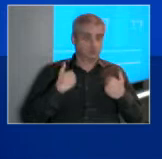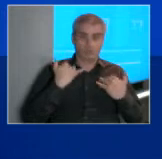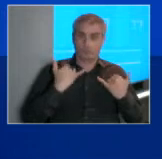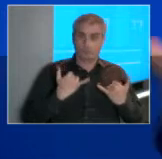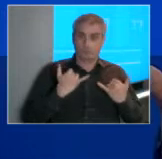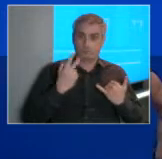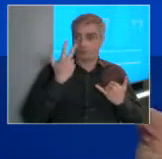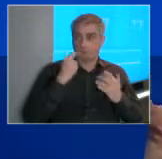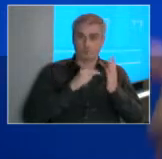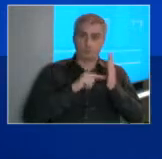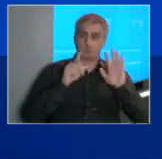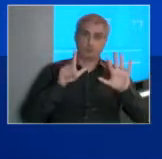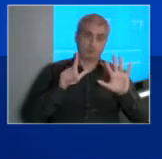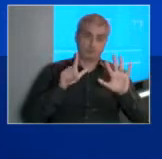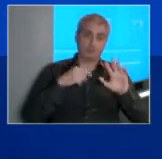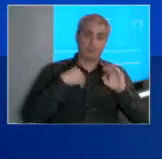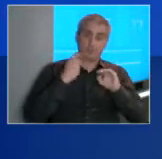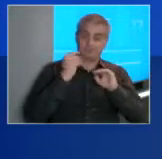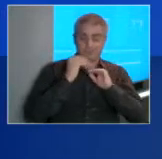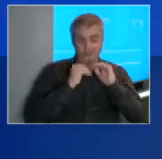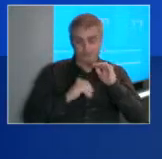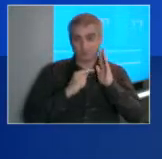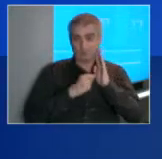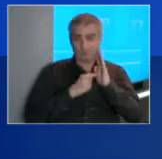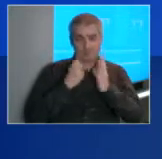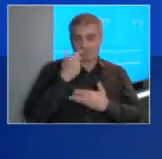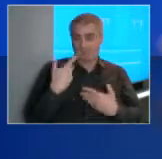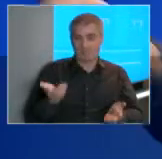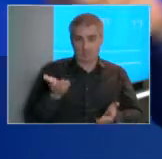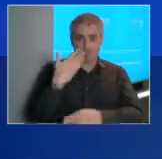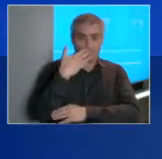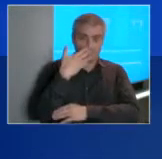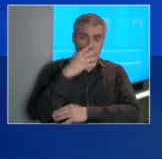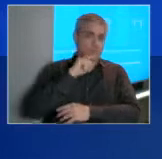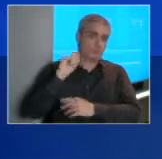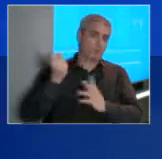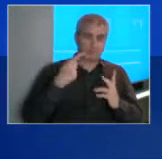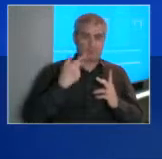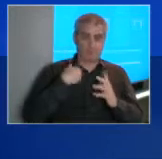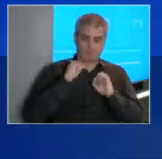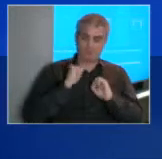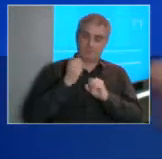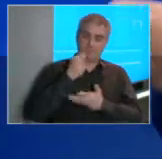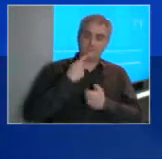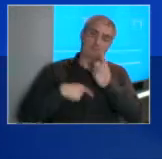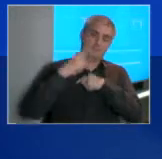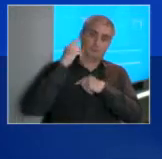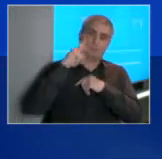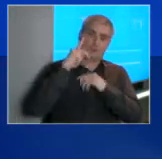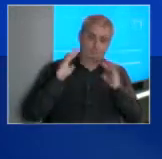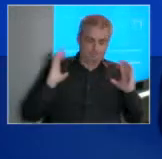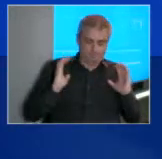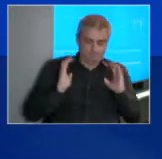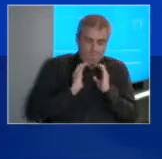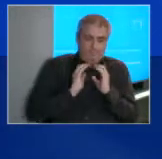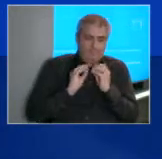כרגע ב-3.7%, אנחנו נהיה קצת פחות בגלל שאין תקציב למדינה, אנחנו מתבססים על תקציב של שנה שעברה, כולם מדקים את